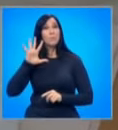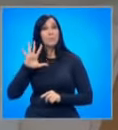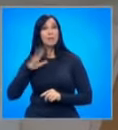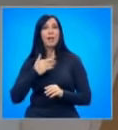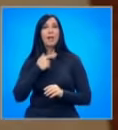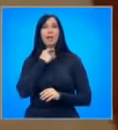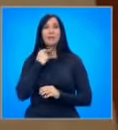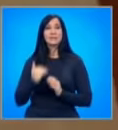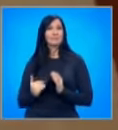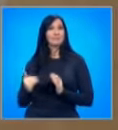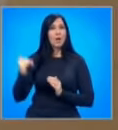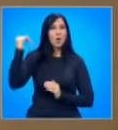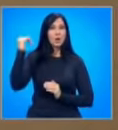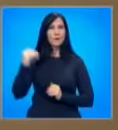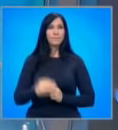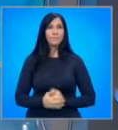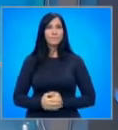нагоре.